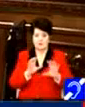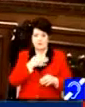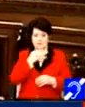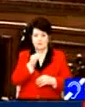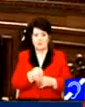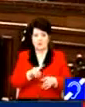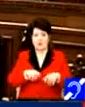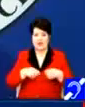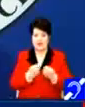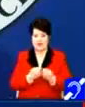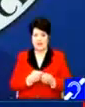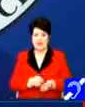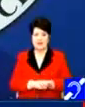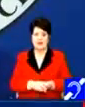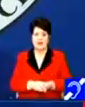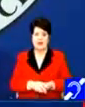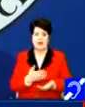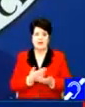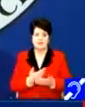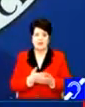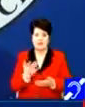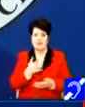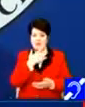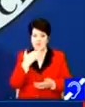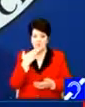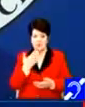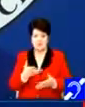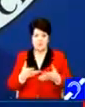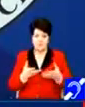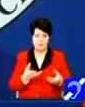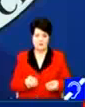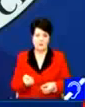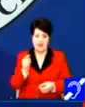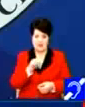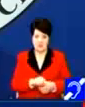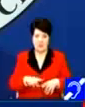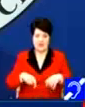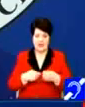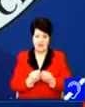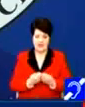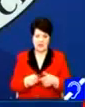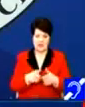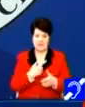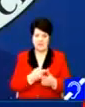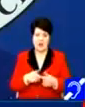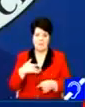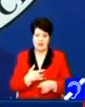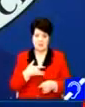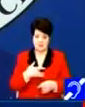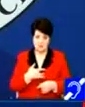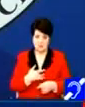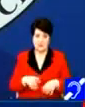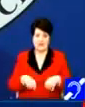expune asupra încălcărilor. Respectiv pe partea cât de mult influențează acele încălcări sau presupuse încălcări care au